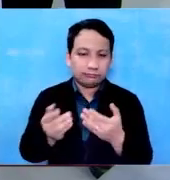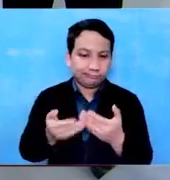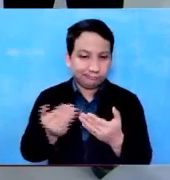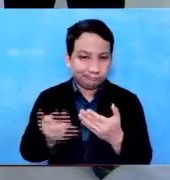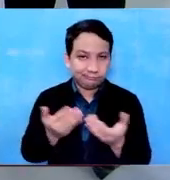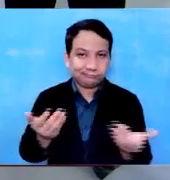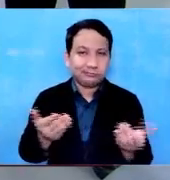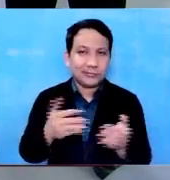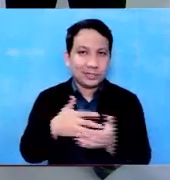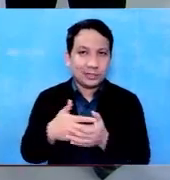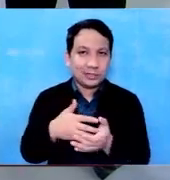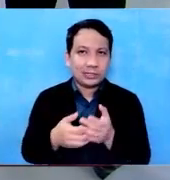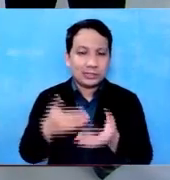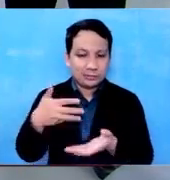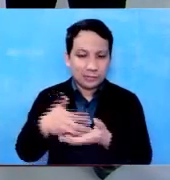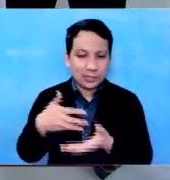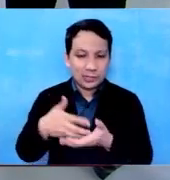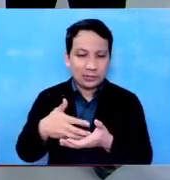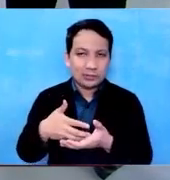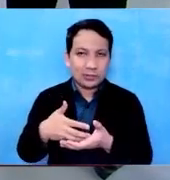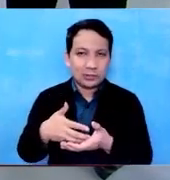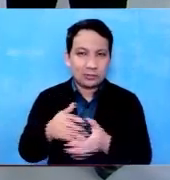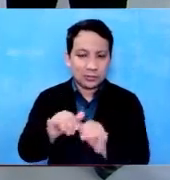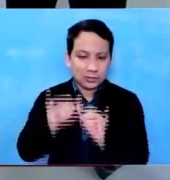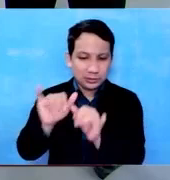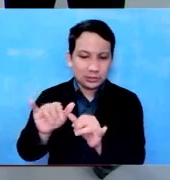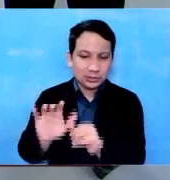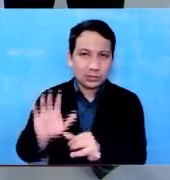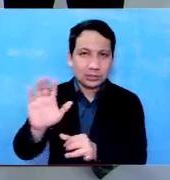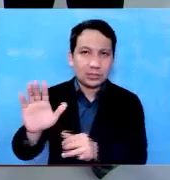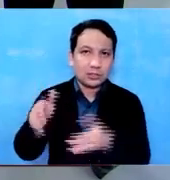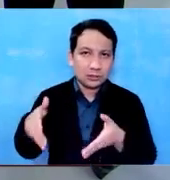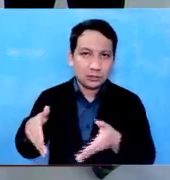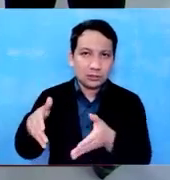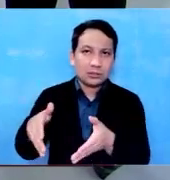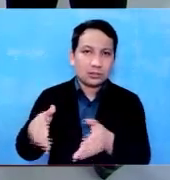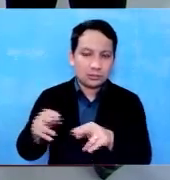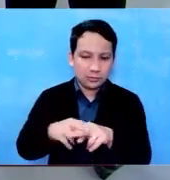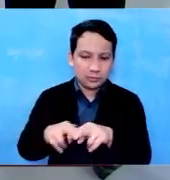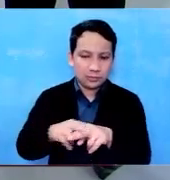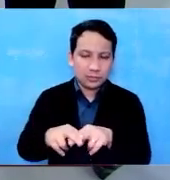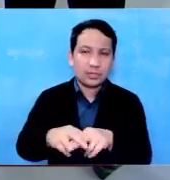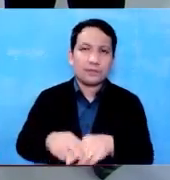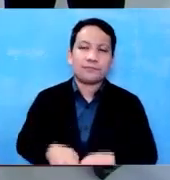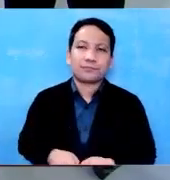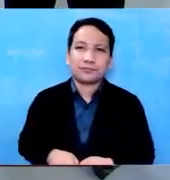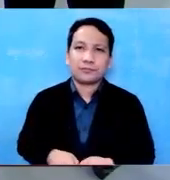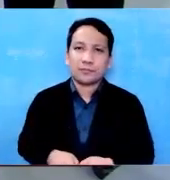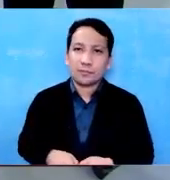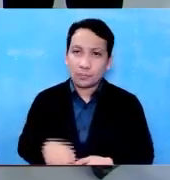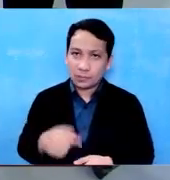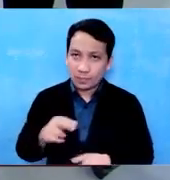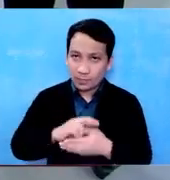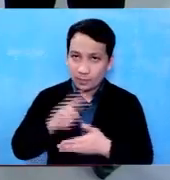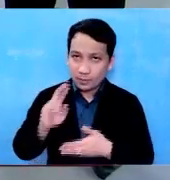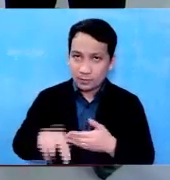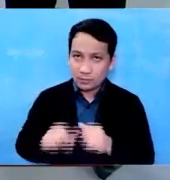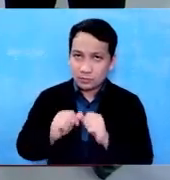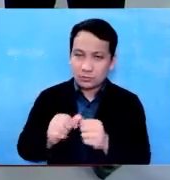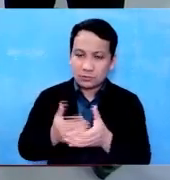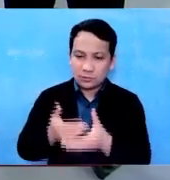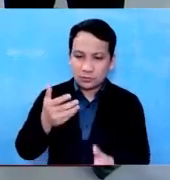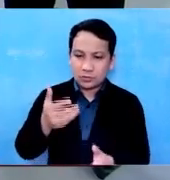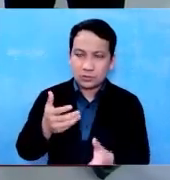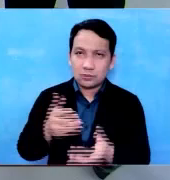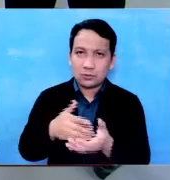mahirap talaga mag-aral kung nakatira ka nga naman sa tabi ng rilis ng tren. Ang magiging resulta po nito, mas lalong maliit na kita